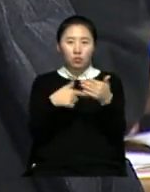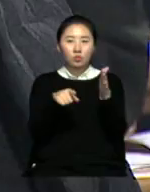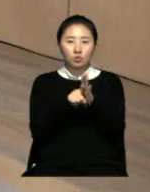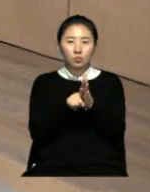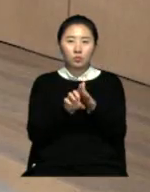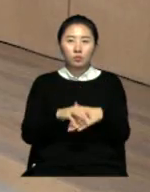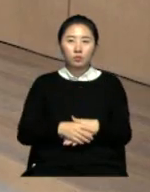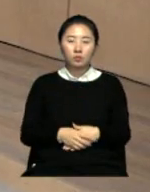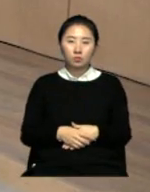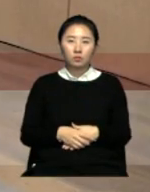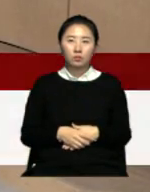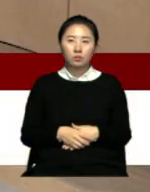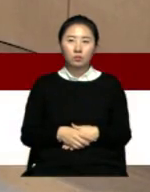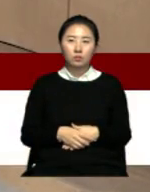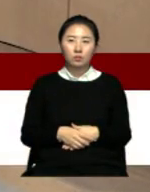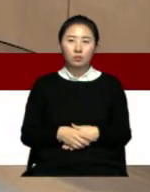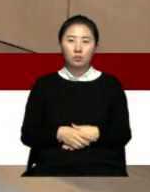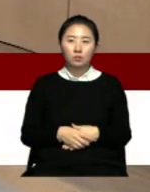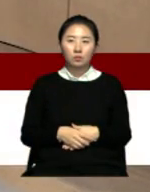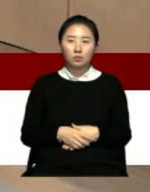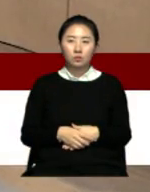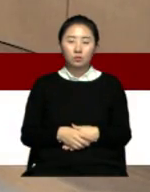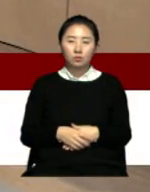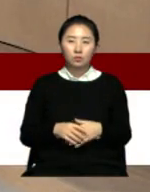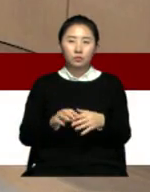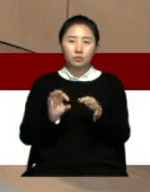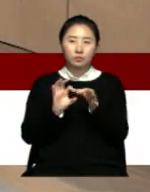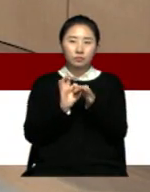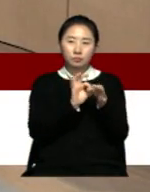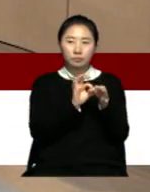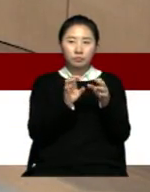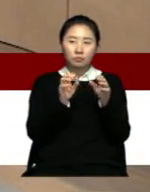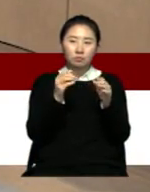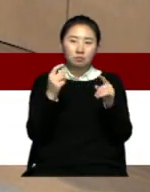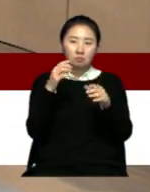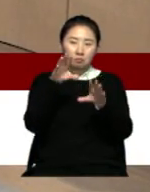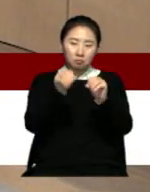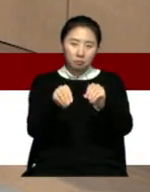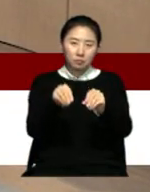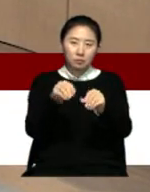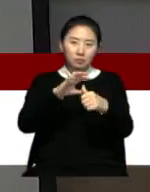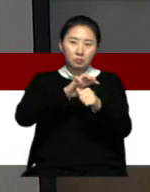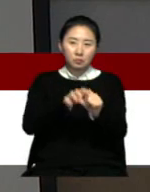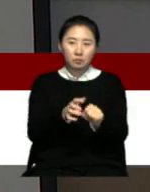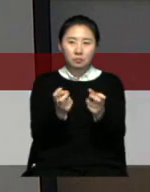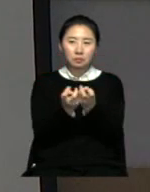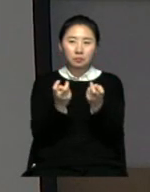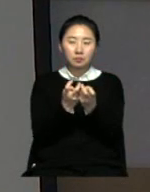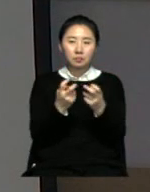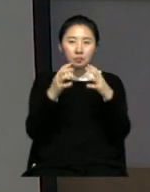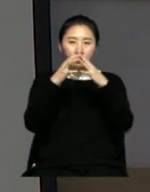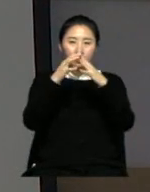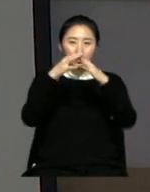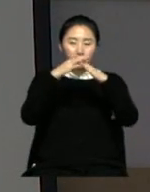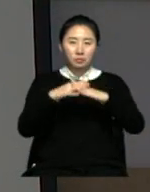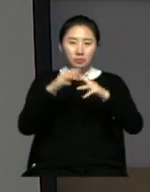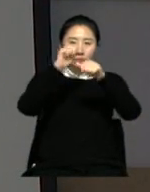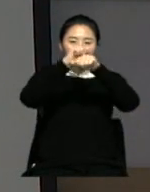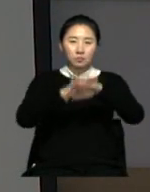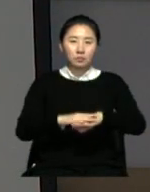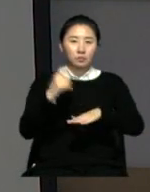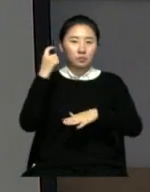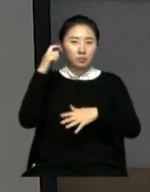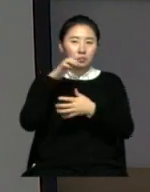위해서입니다. 일적으로 변도는 금지를 하고요. 압세공법으로 건물을 철거를 하고. 건물 철거 시